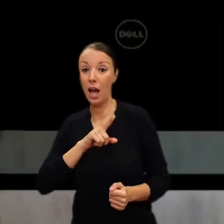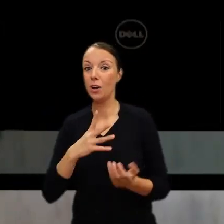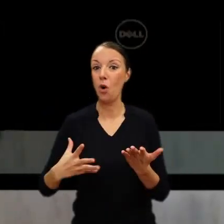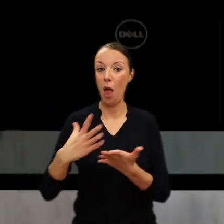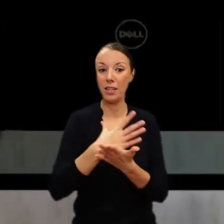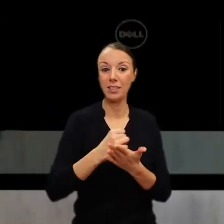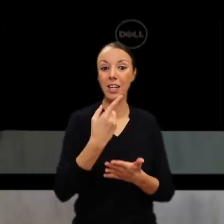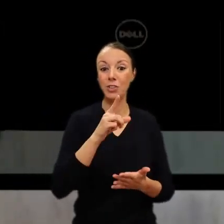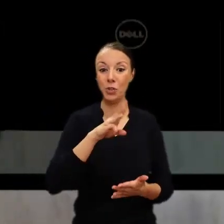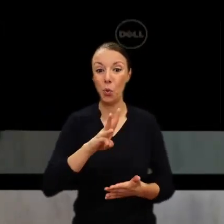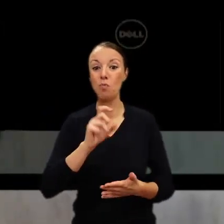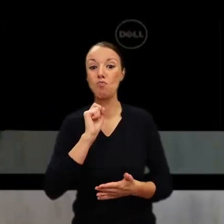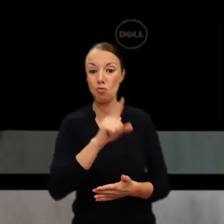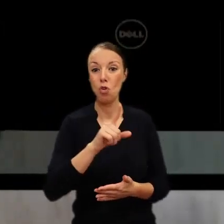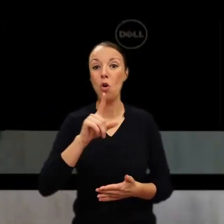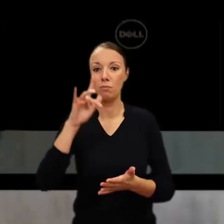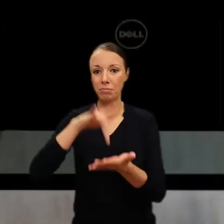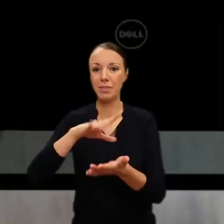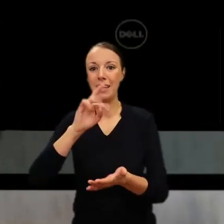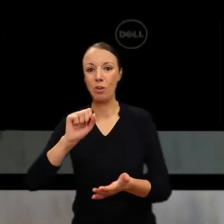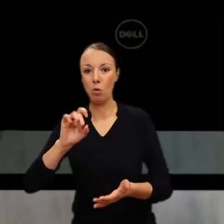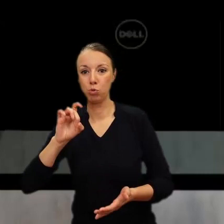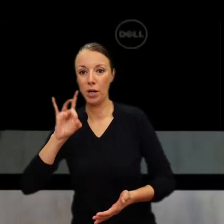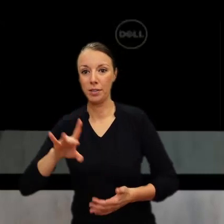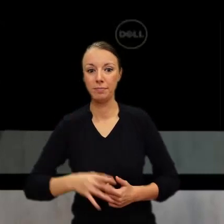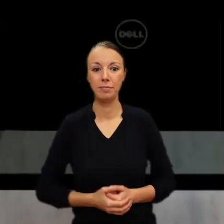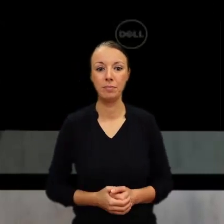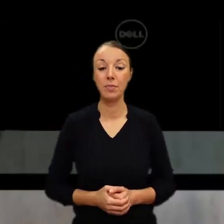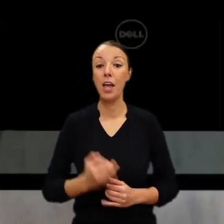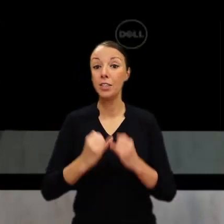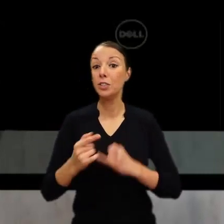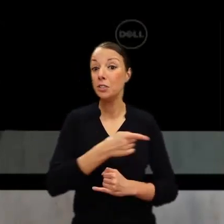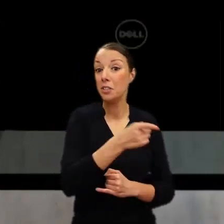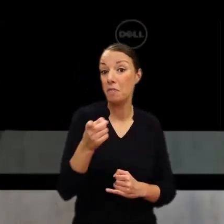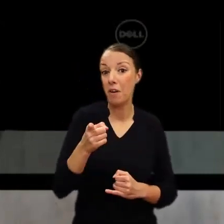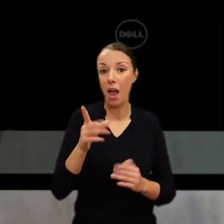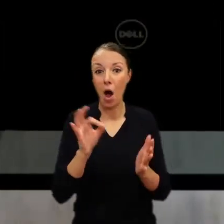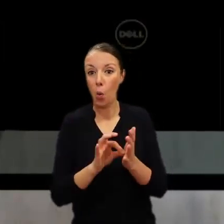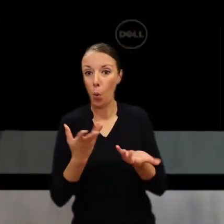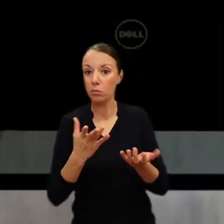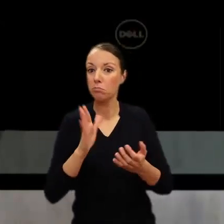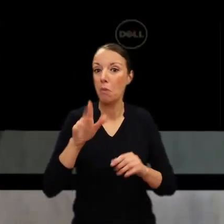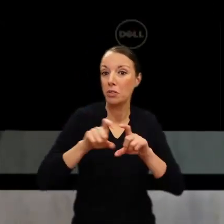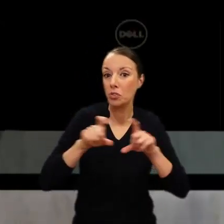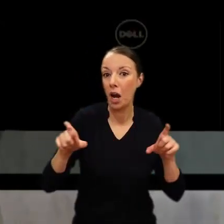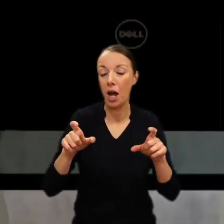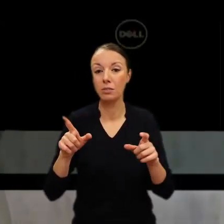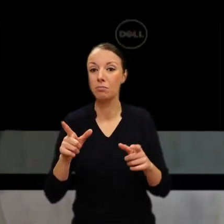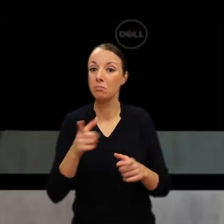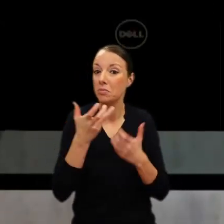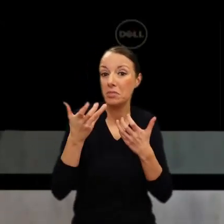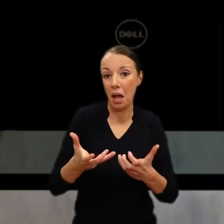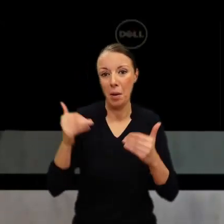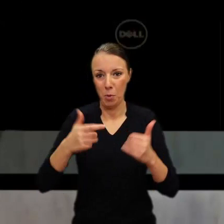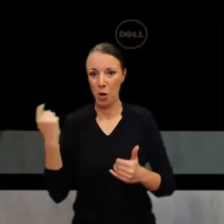udostępnić publiczności. Zresztą Państwo mogą znaleźć w